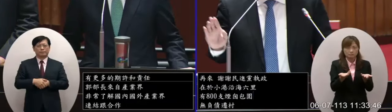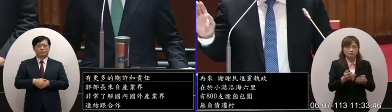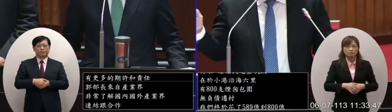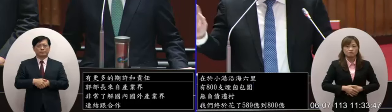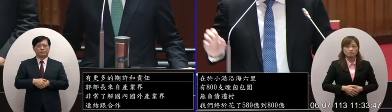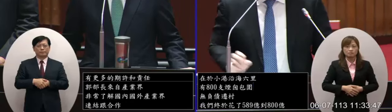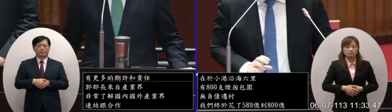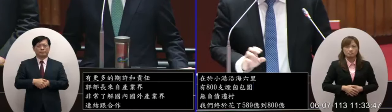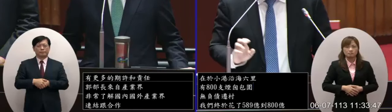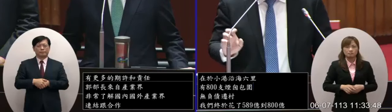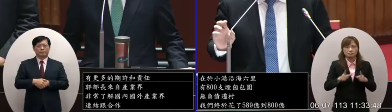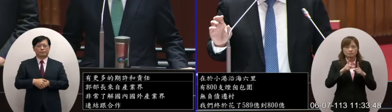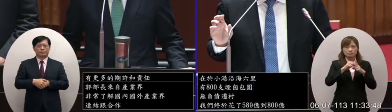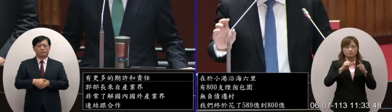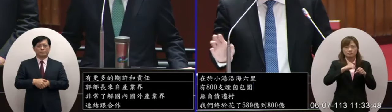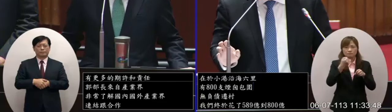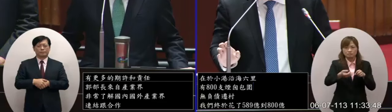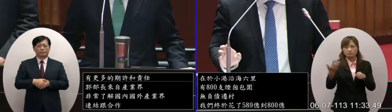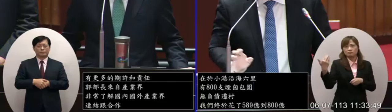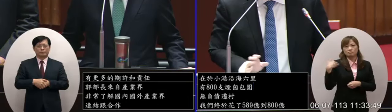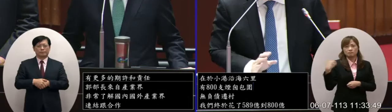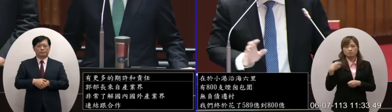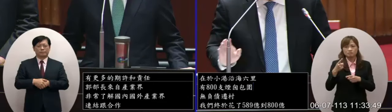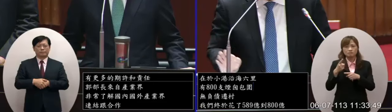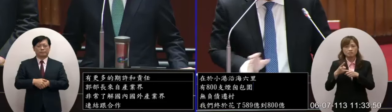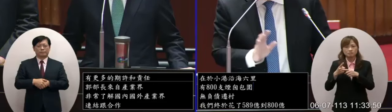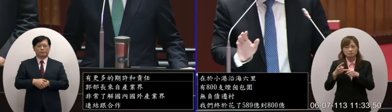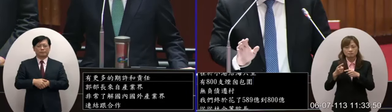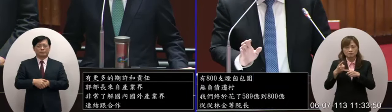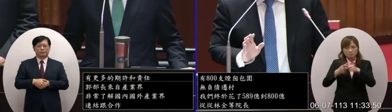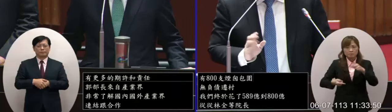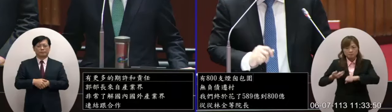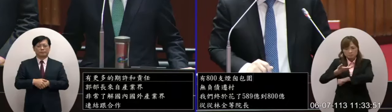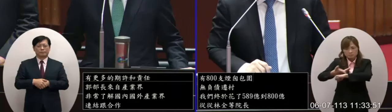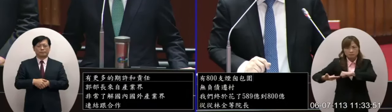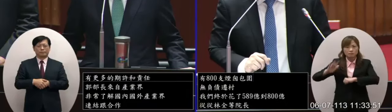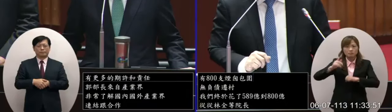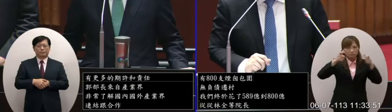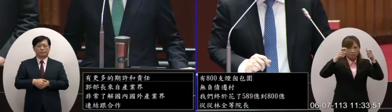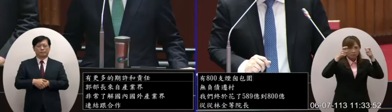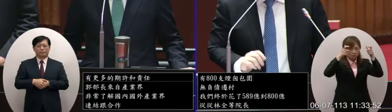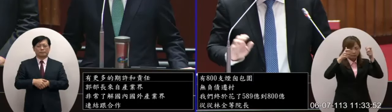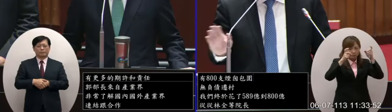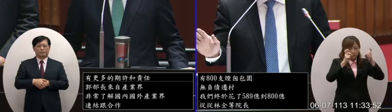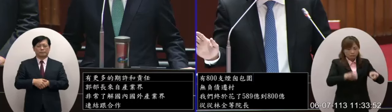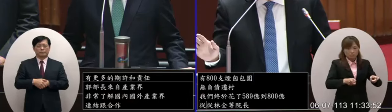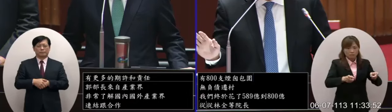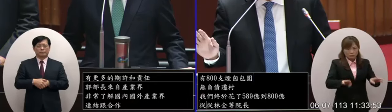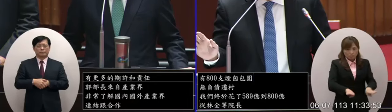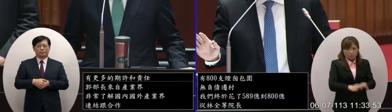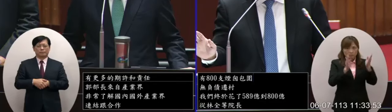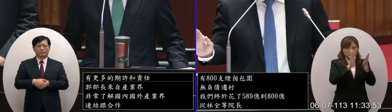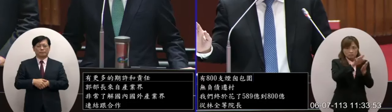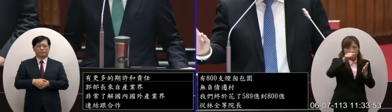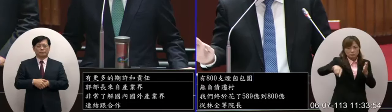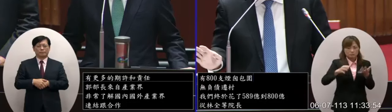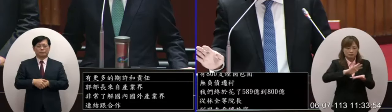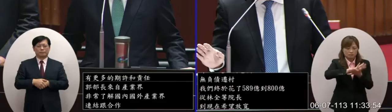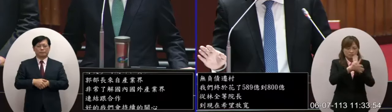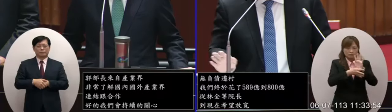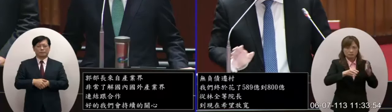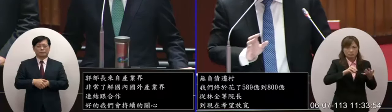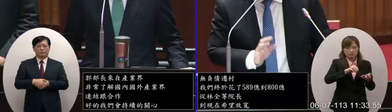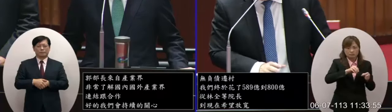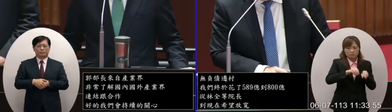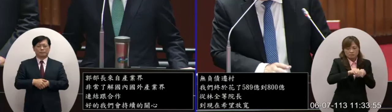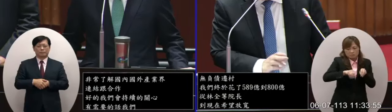旗津啊，过去是半岛，但是因为高雄港开港的关系而形成的是一个离岛，但是它没有离岛建设条例的一些